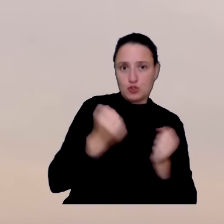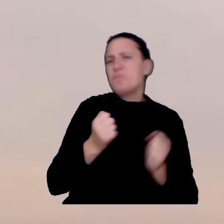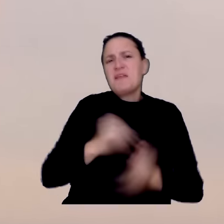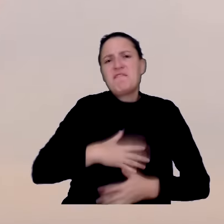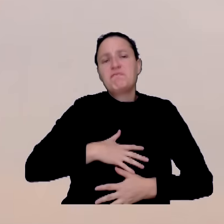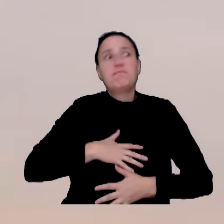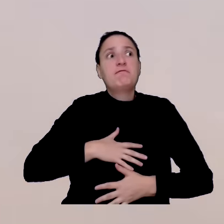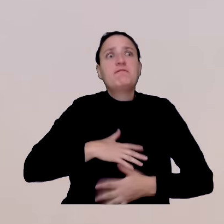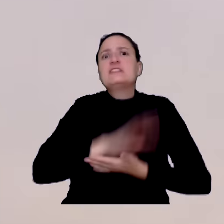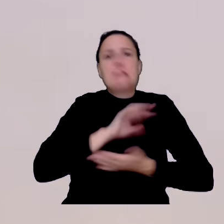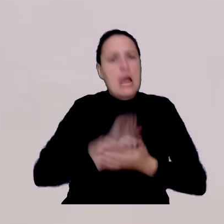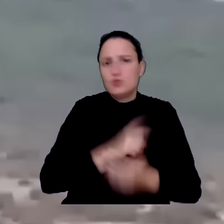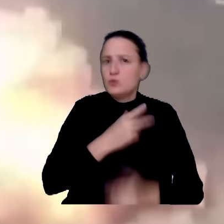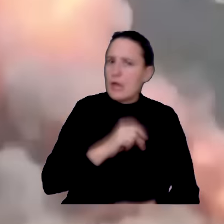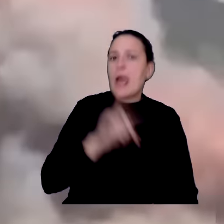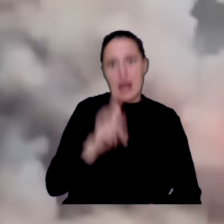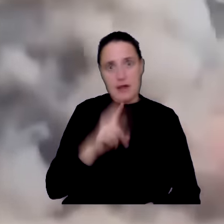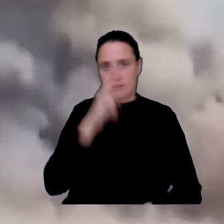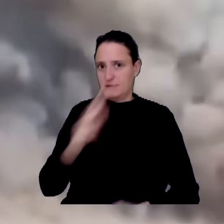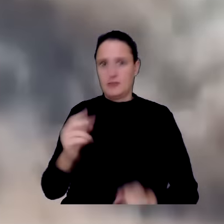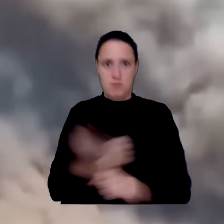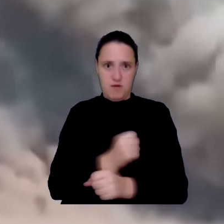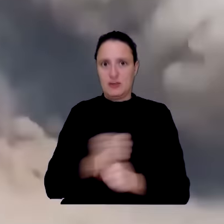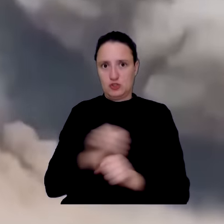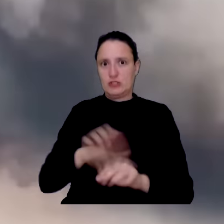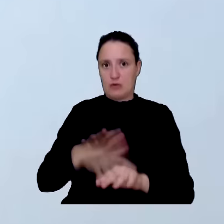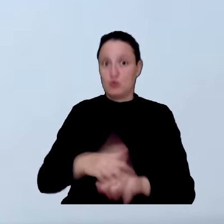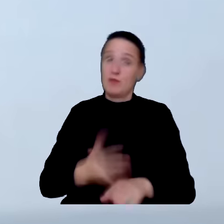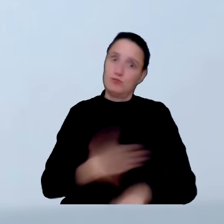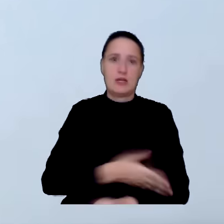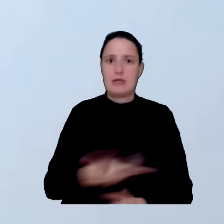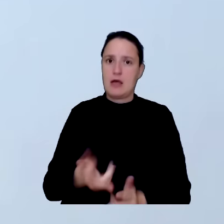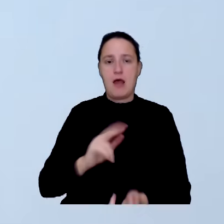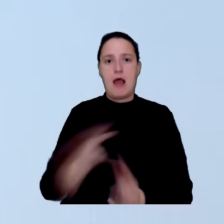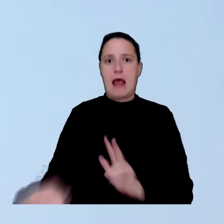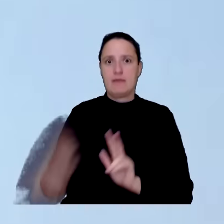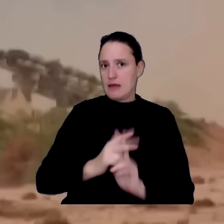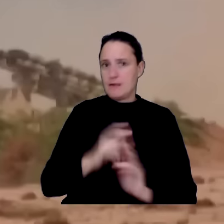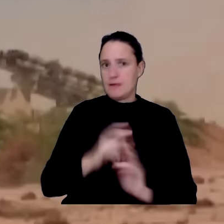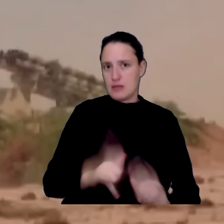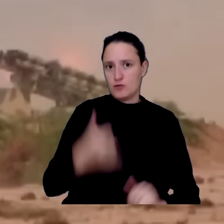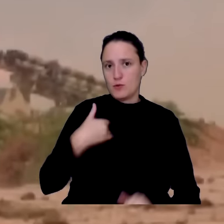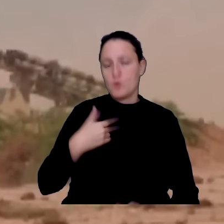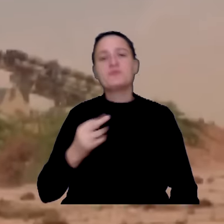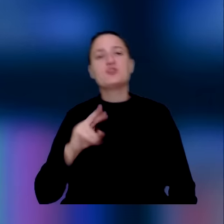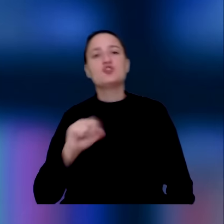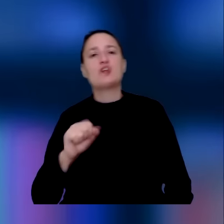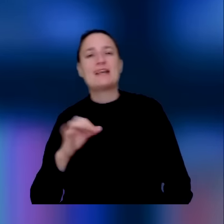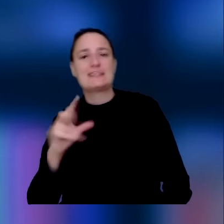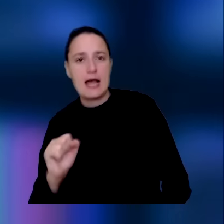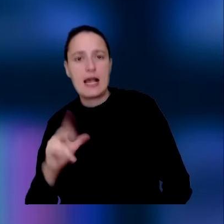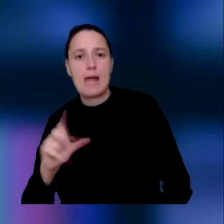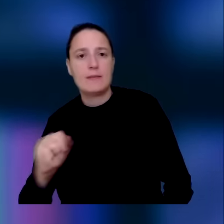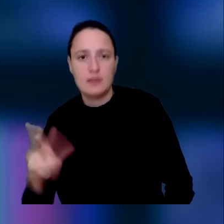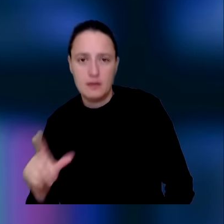ale z pewnością dziś liczy się z nim dużo bardziej niż przed atakiem. Kamil Trzaska, Republika.